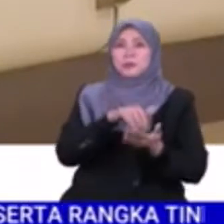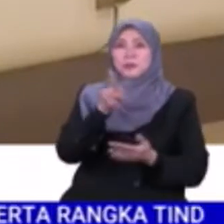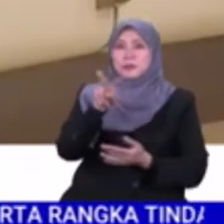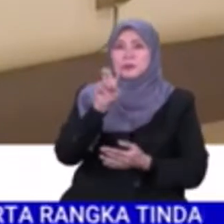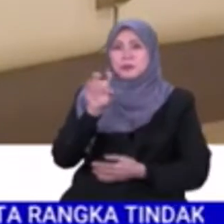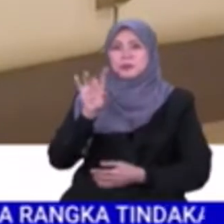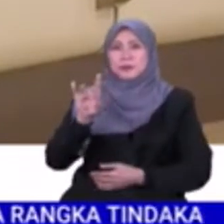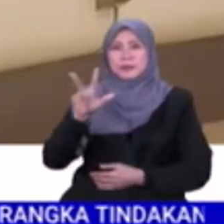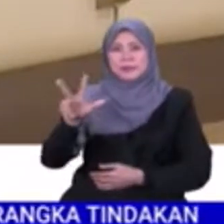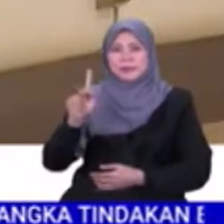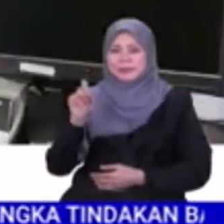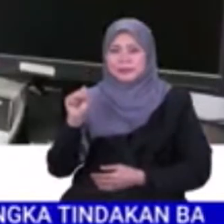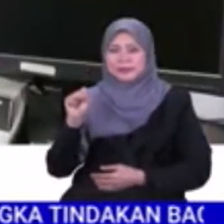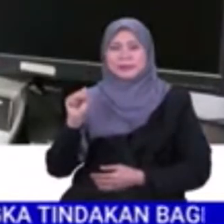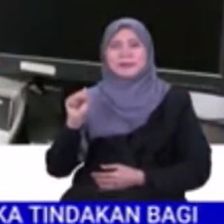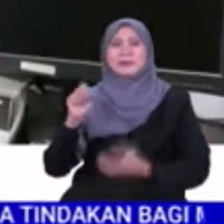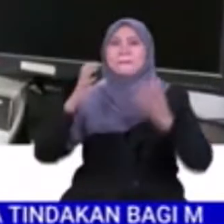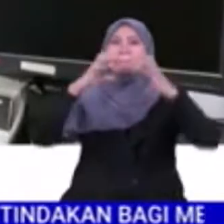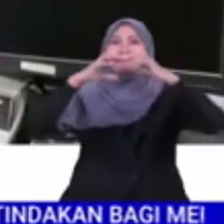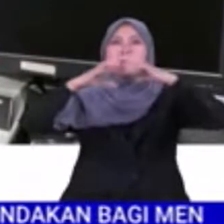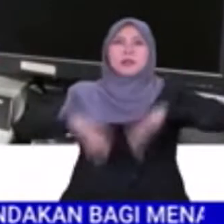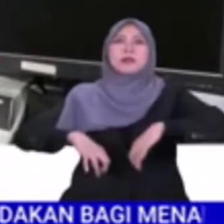5283 Ki